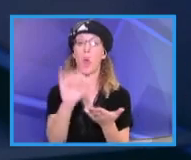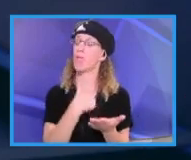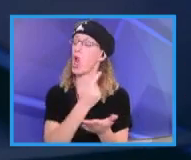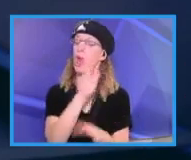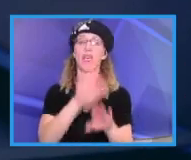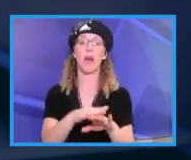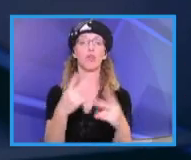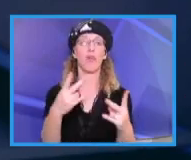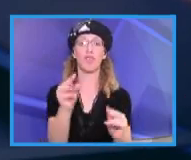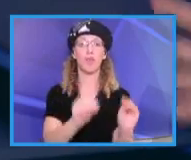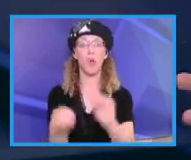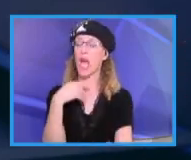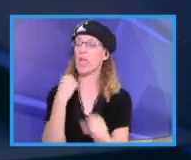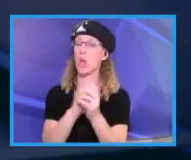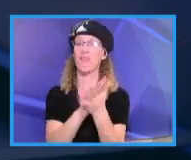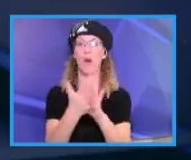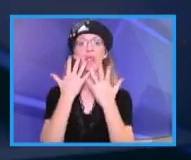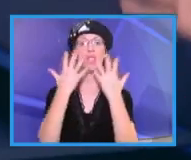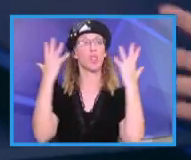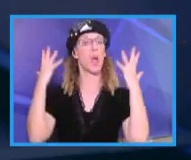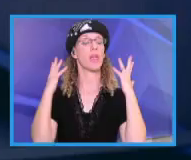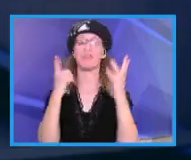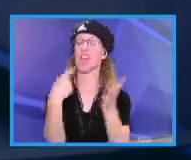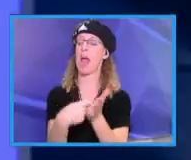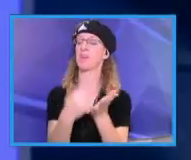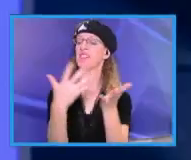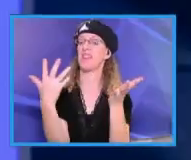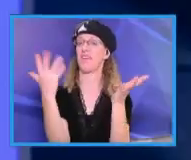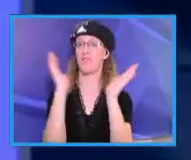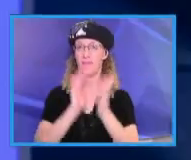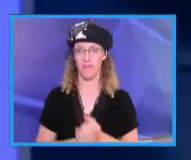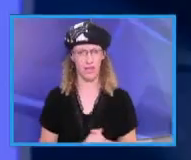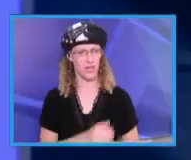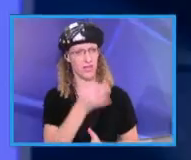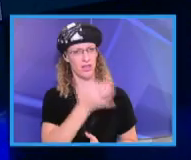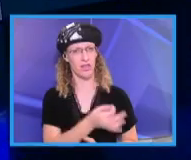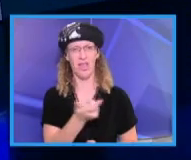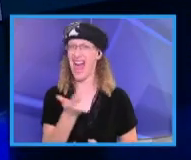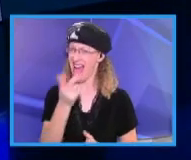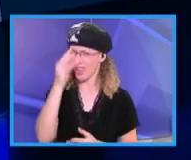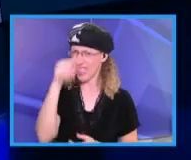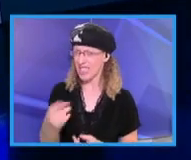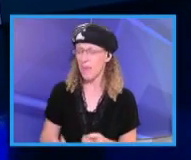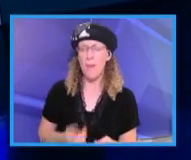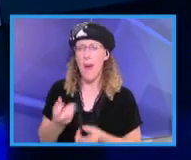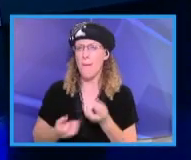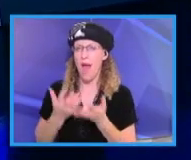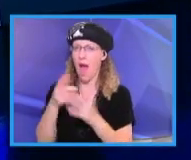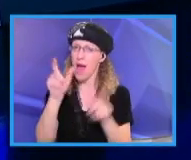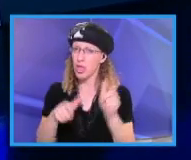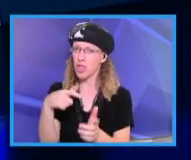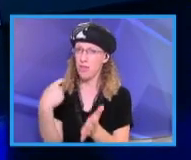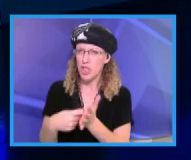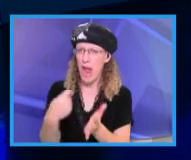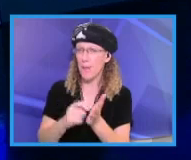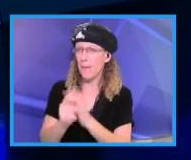בשווי שימוש, עשינו רפורמה לפני 10 שנים, זה יעלה הרבה כסף. אדוני, הדבר הזה מבעבע מלמטה. אנשים משלמים